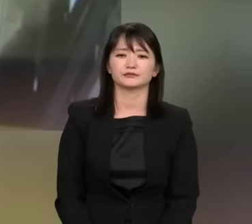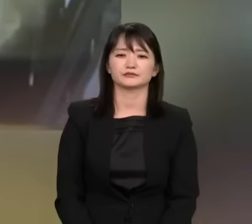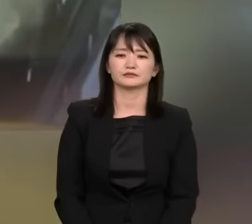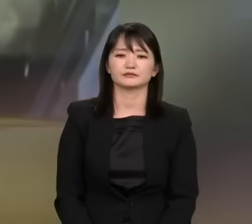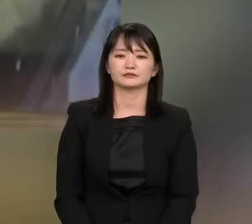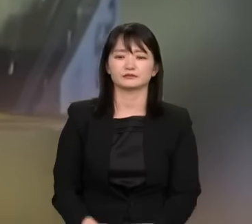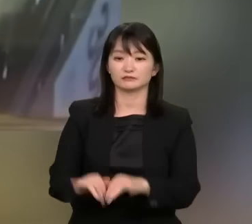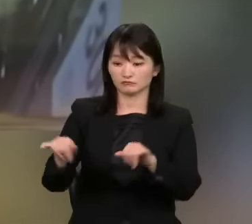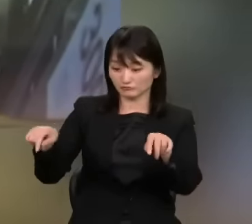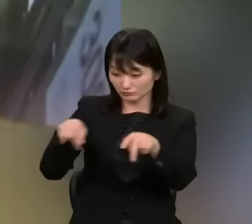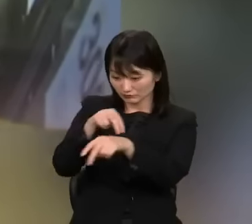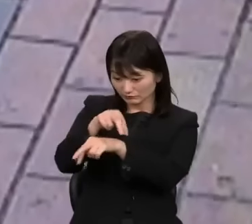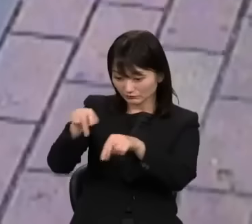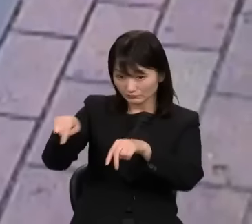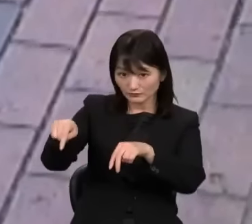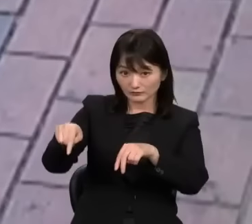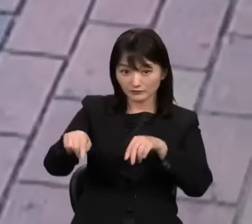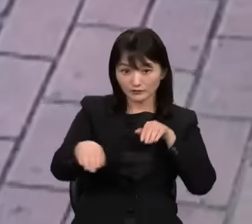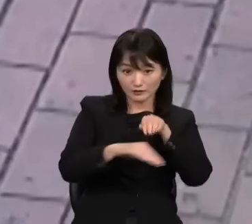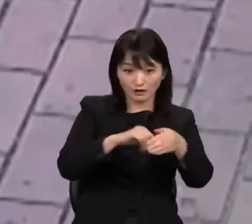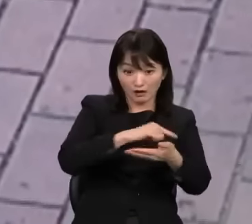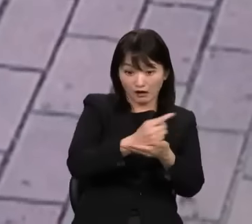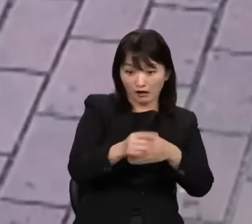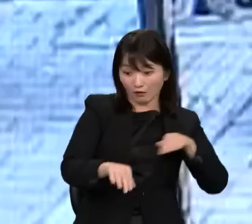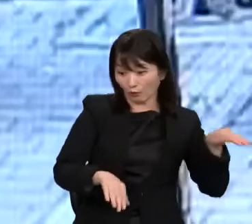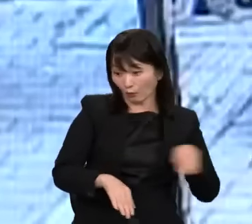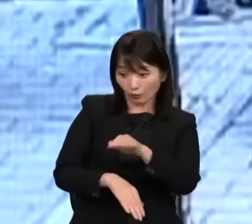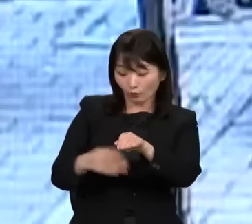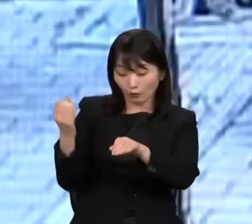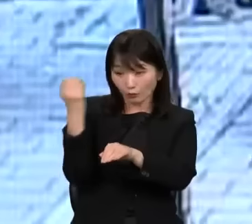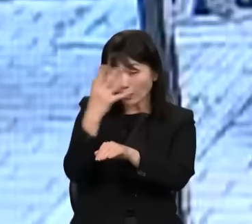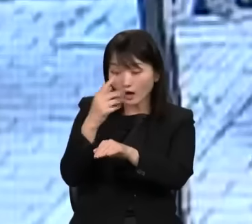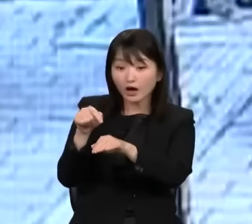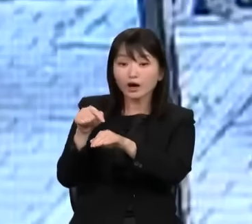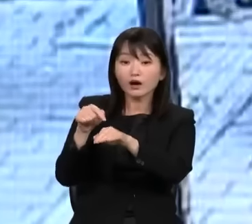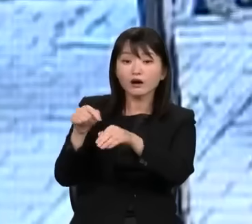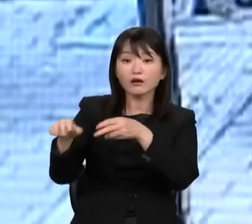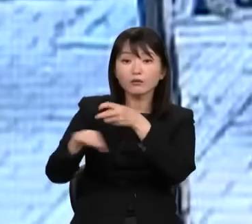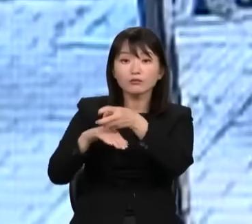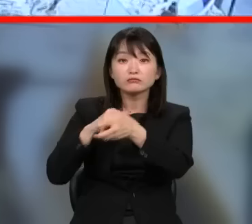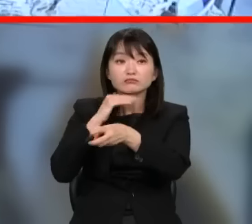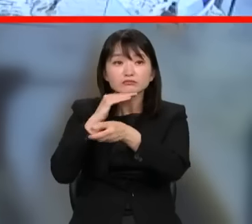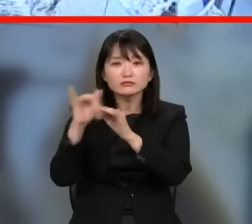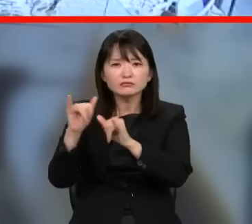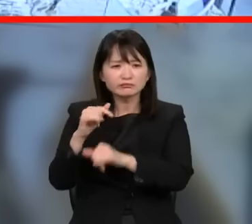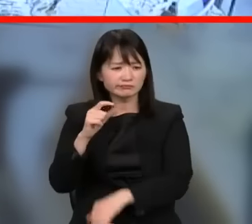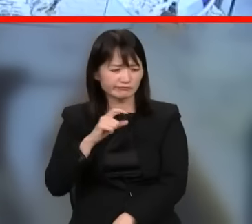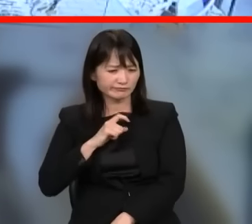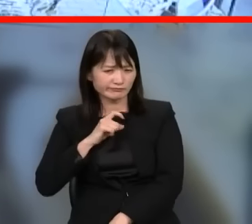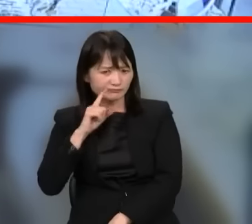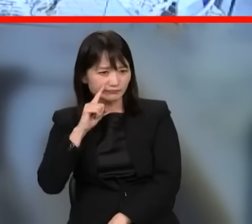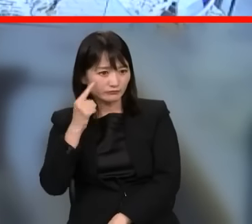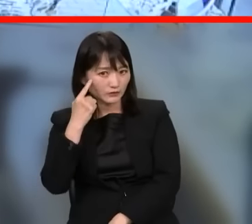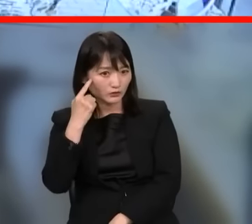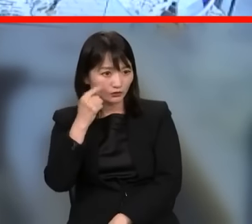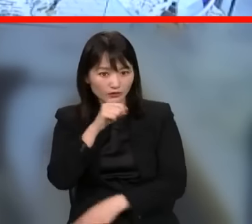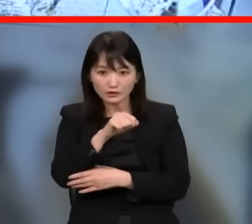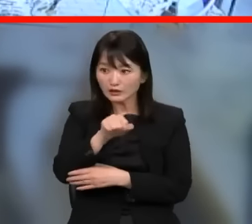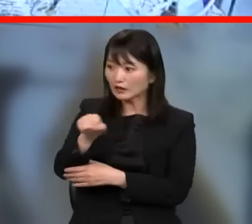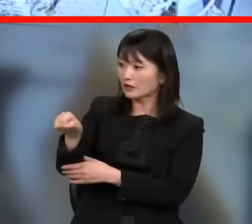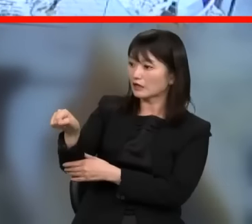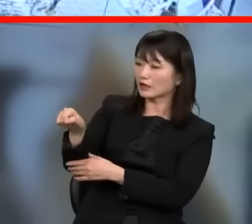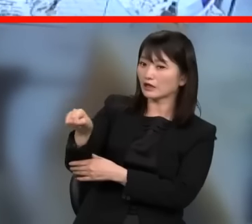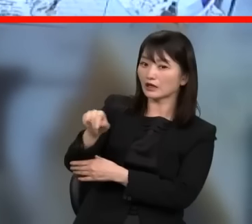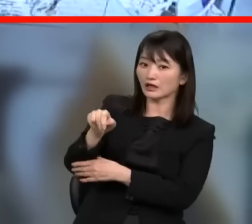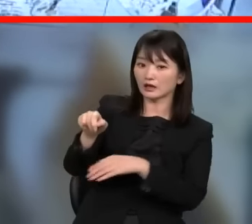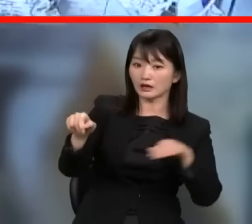분명 인도 위인데 자동차가 빠른 속도로 지나갑니다. 버스를 기다리던 시민이 이상한 낌새를 느끼고 고개를 돌리는 순간